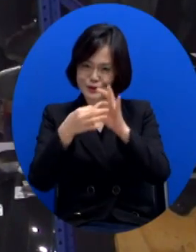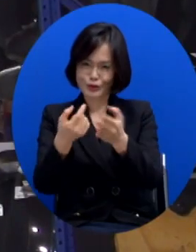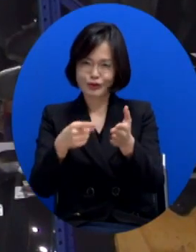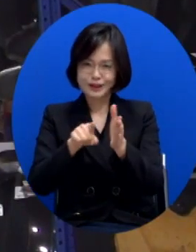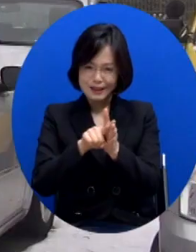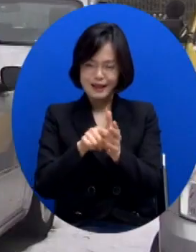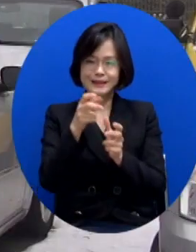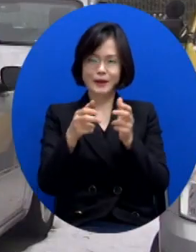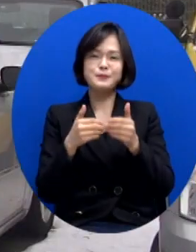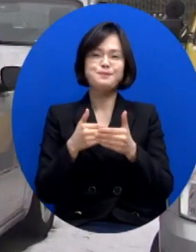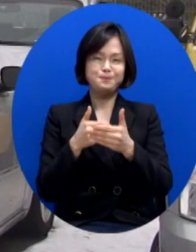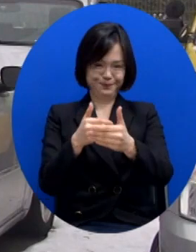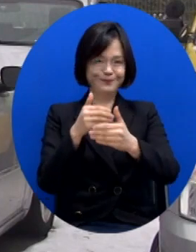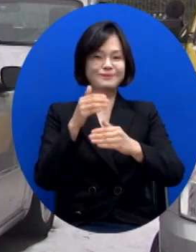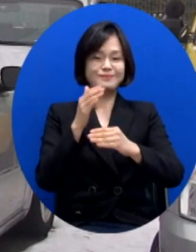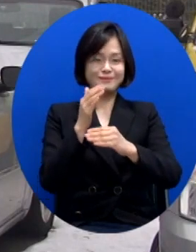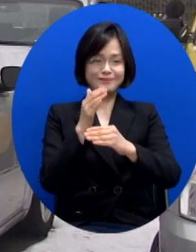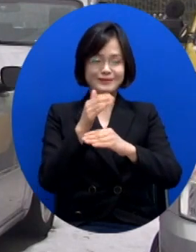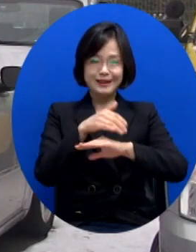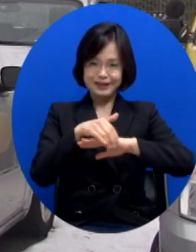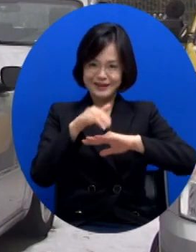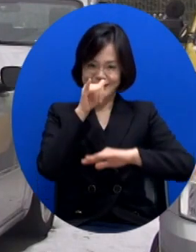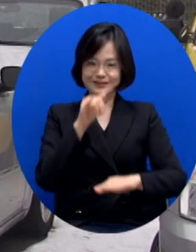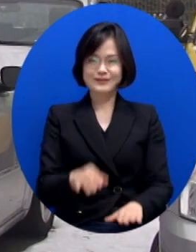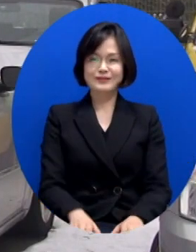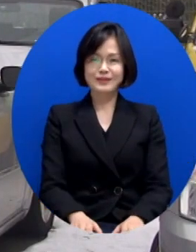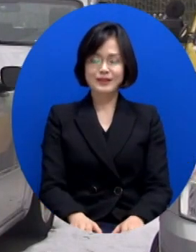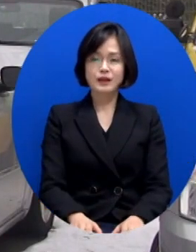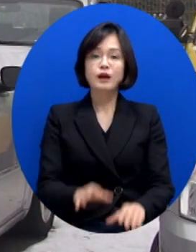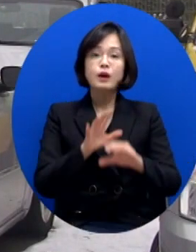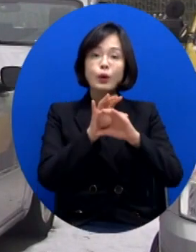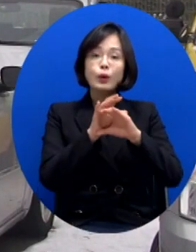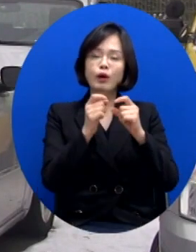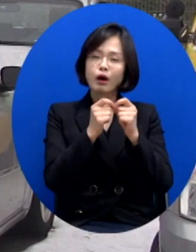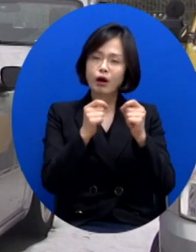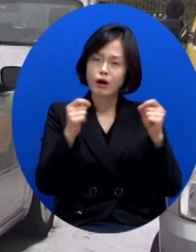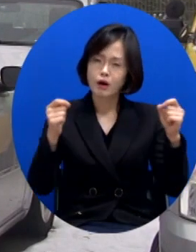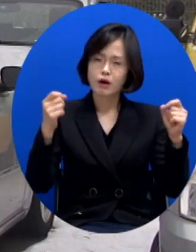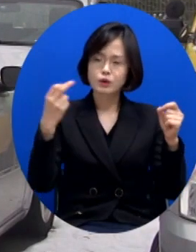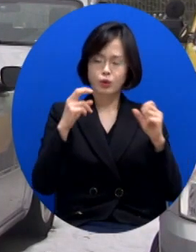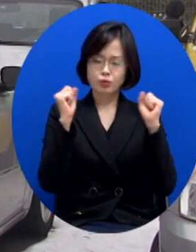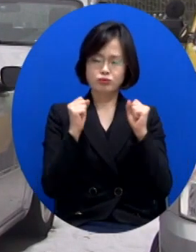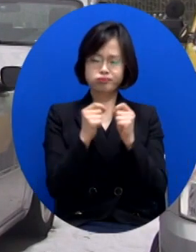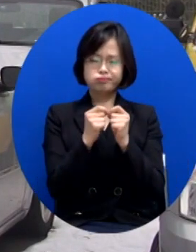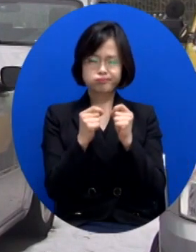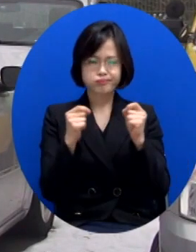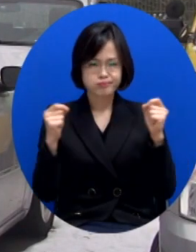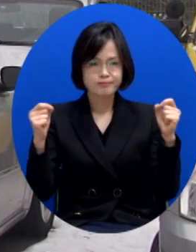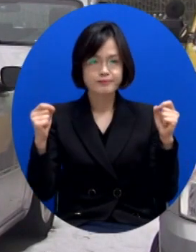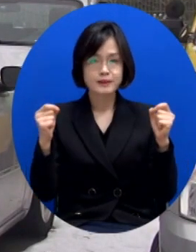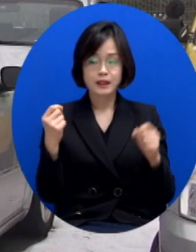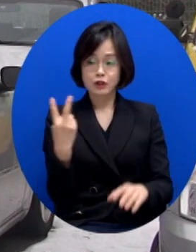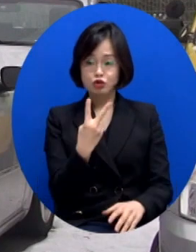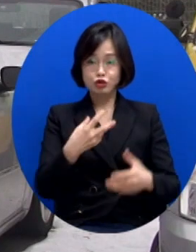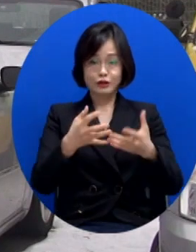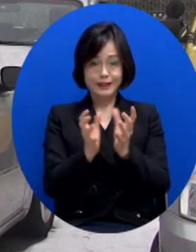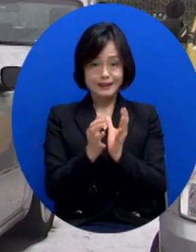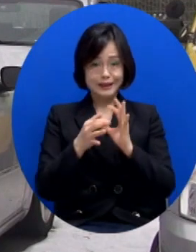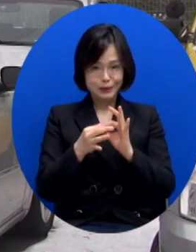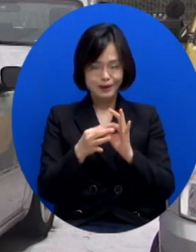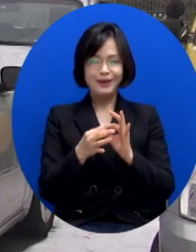예정입니다. 장기간의 코로나19가 매서운 한파로 지쳐있는 요즘 그린엔젤 폐차를 통한 작지만 선한 사업이